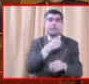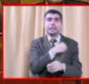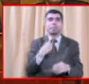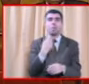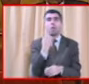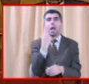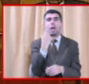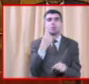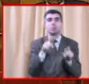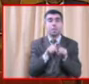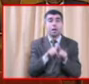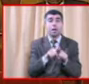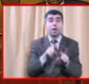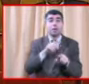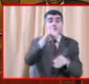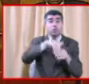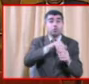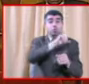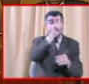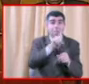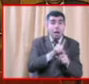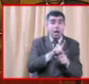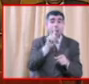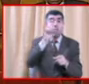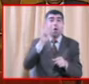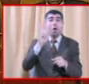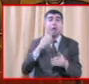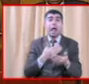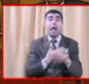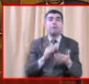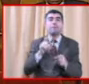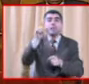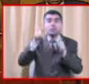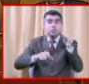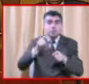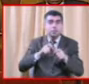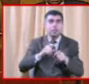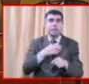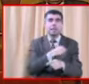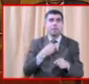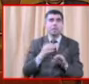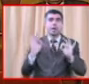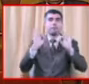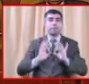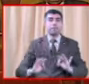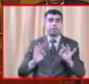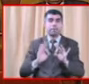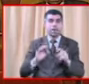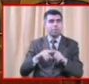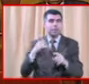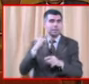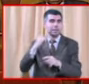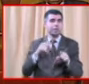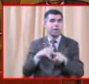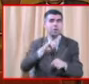طبيب، قيادة ديال السميمو ولو طبيب، قيادة أي داود ولو طبيب، راه الحاجة اللي كتخلنا السيد الوزير نسألكم